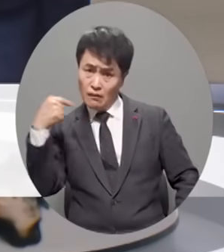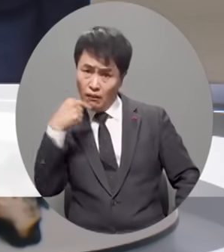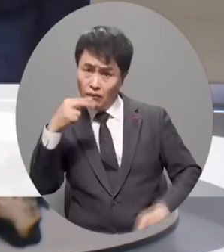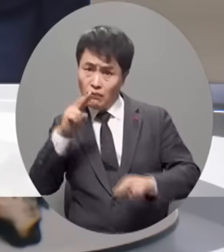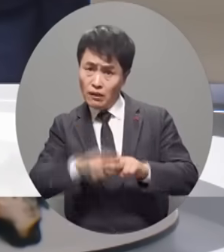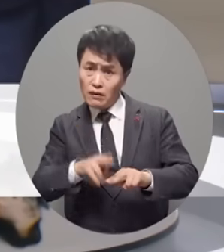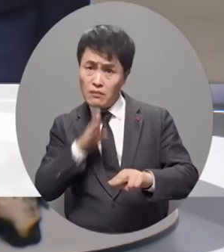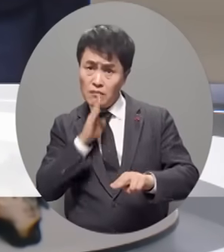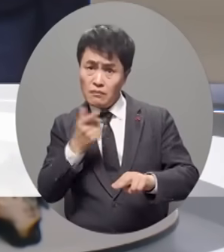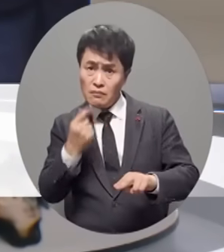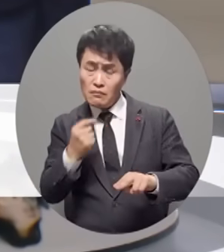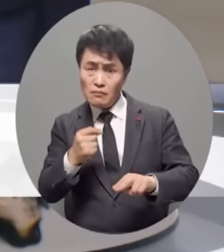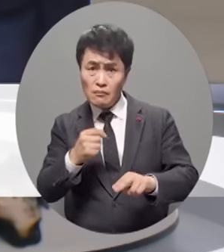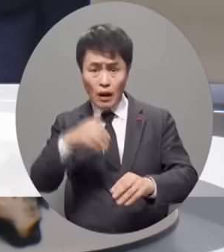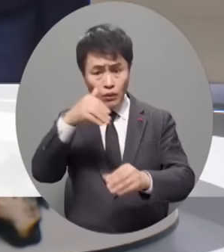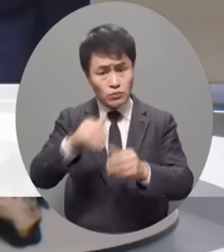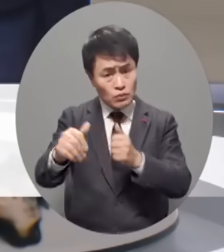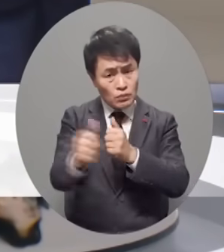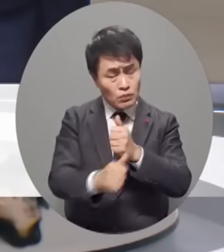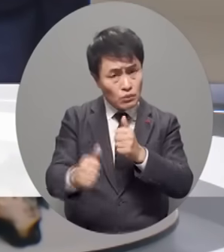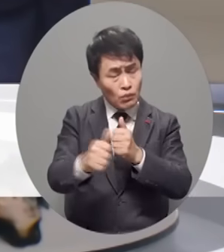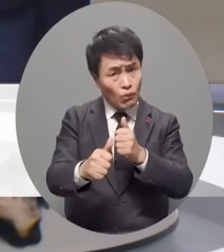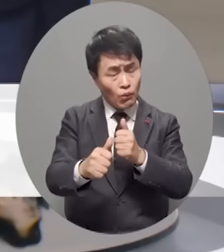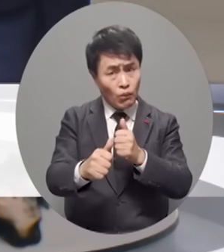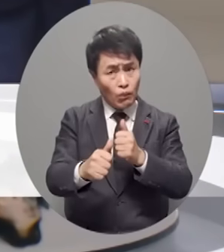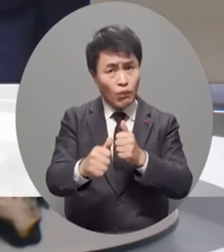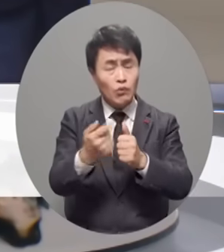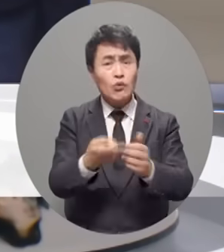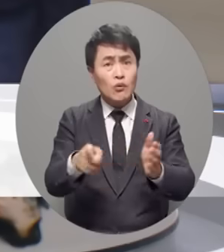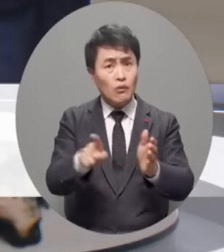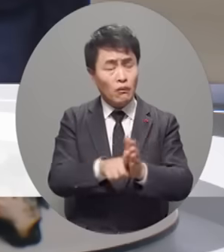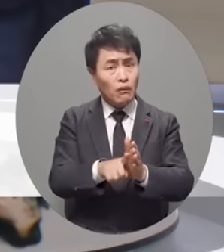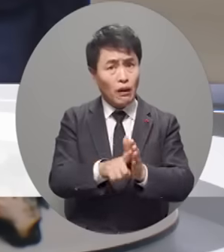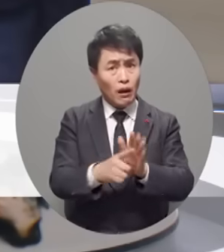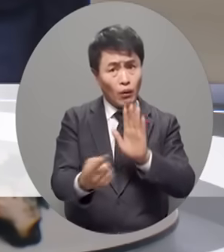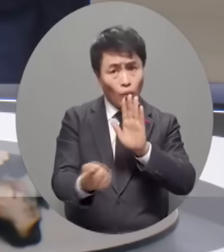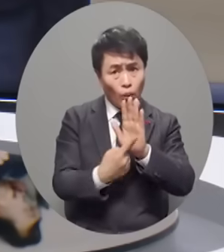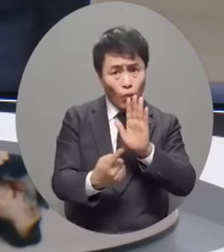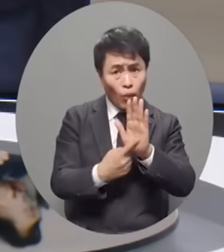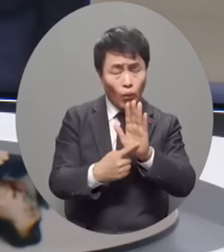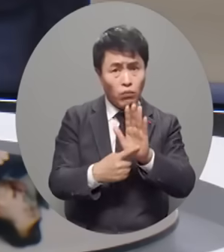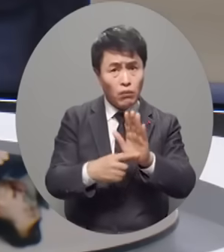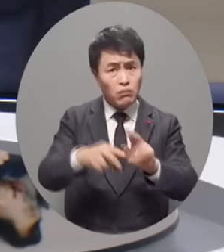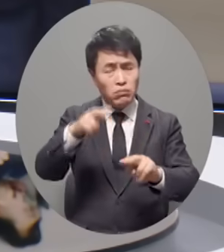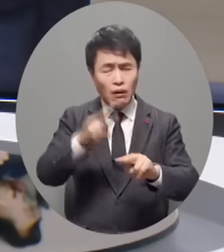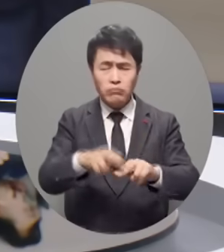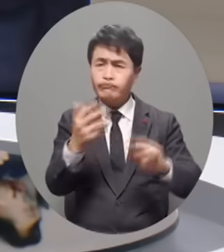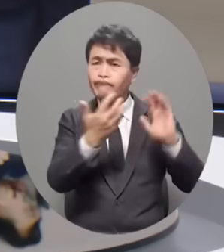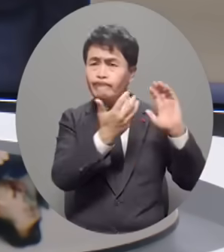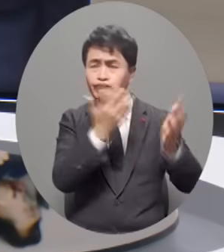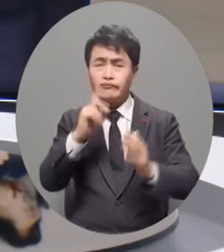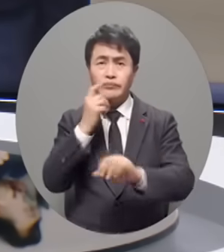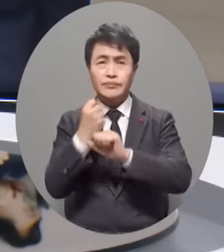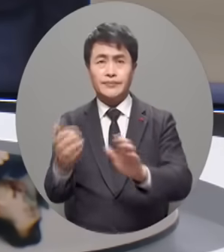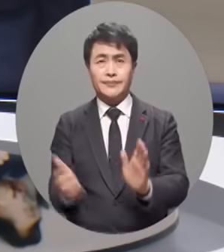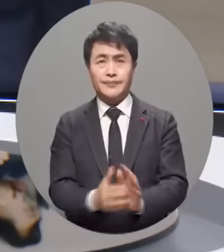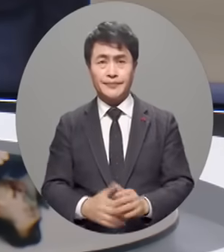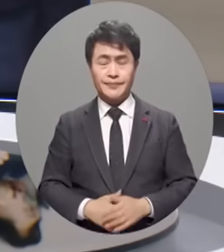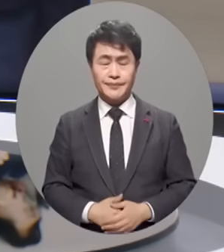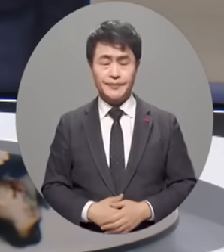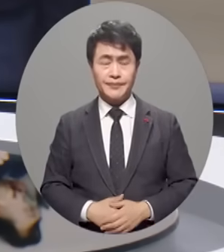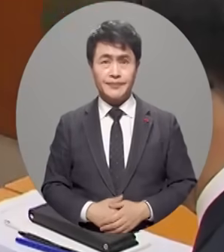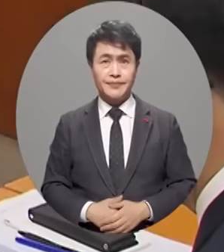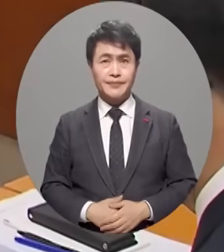아니면 총선 표를 위한 민원의 자리인지 헷갈릴 지경이었습니다. 신준명 기자가 집중 취재했습니다.